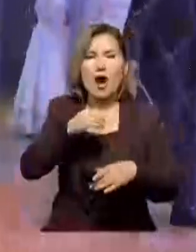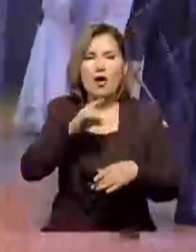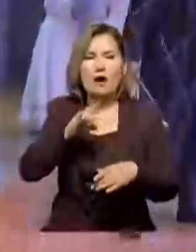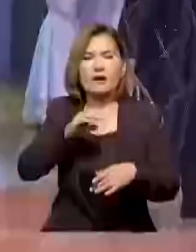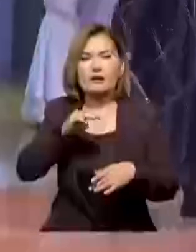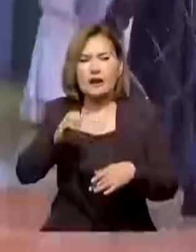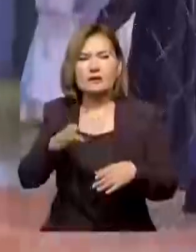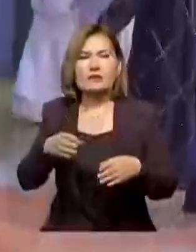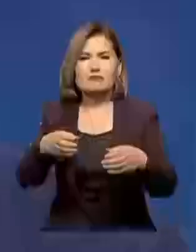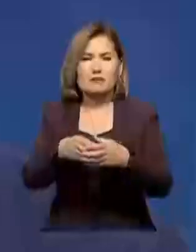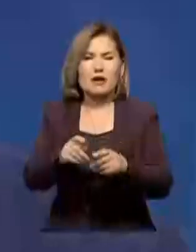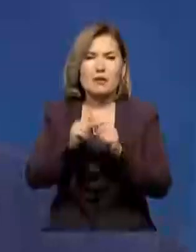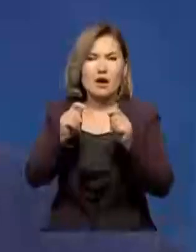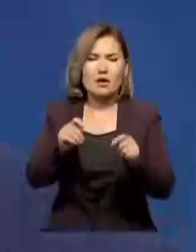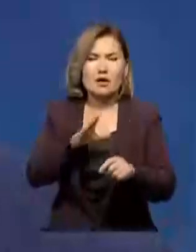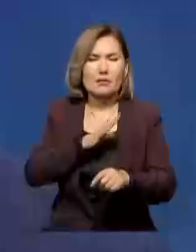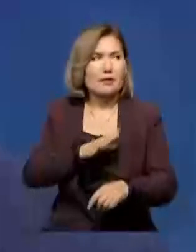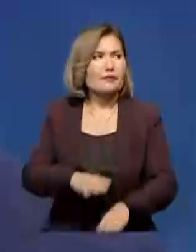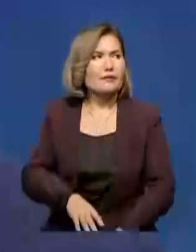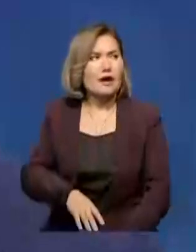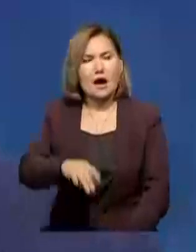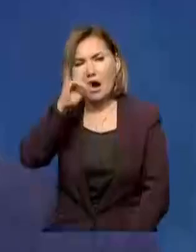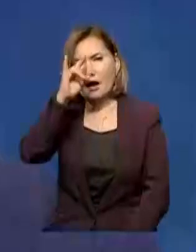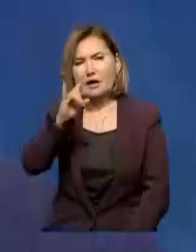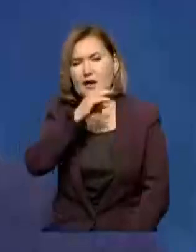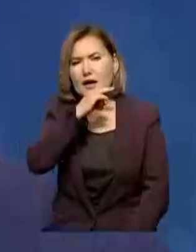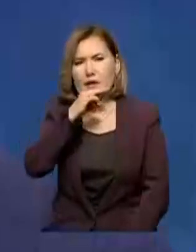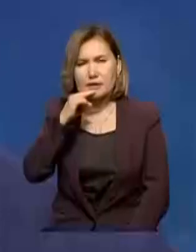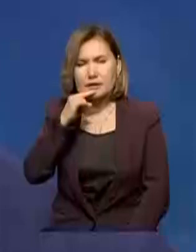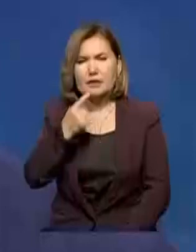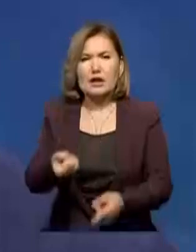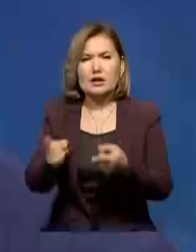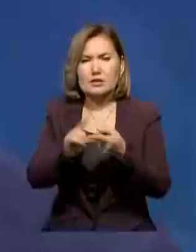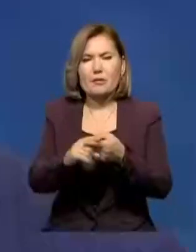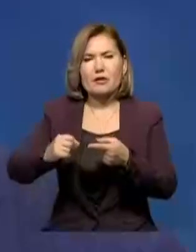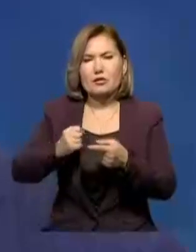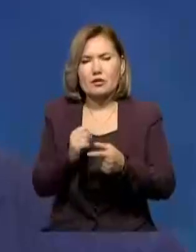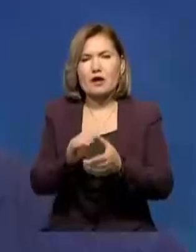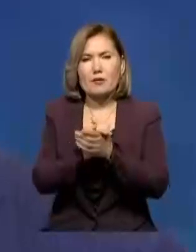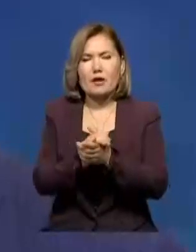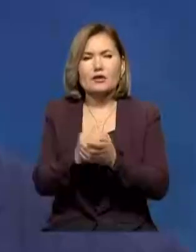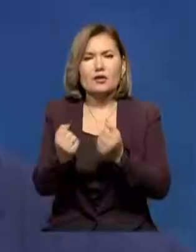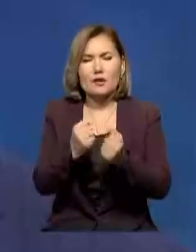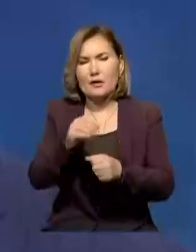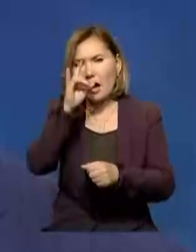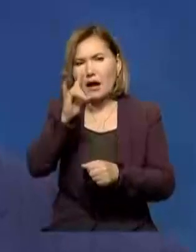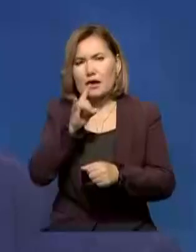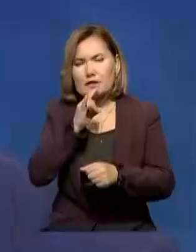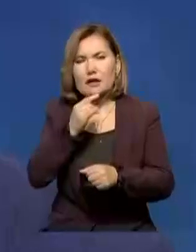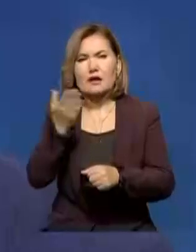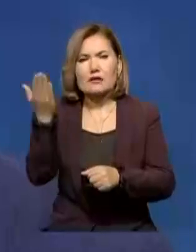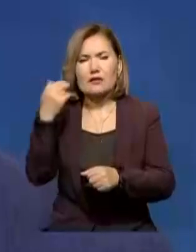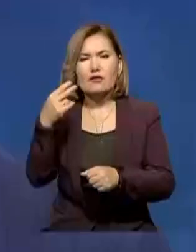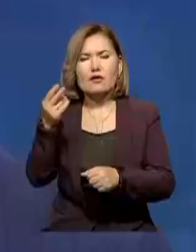музыкалық драмасымен ашылды. Қазақстанмен Ресейдің арасындағы көпір, ынтымақтастық, бұл біздің еліміздің, екі